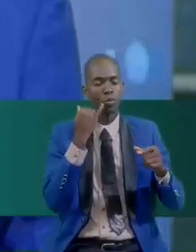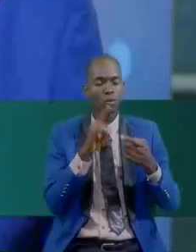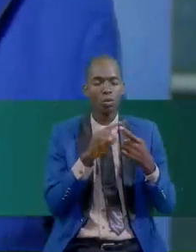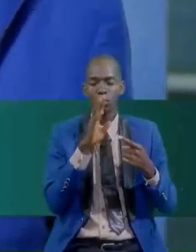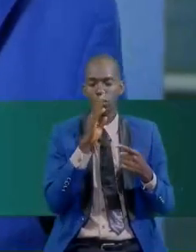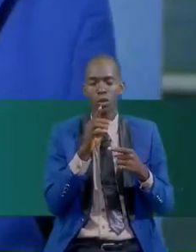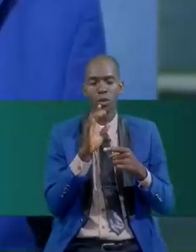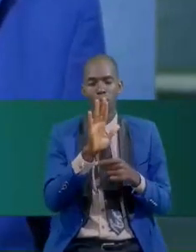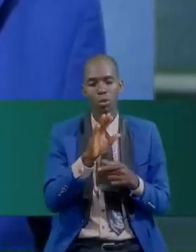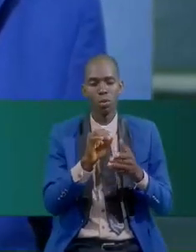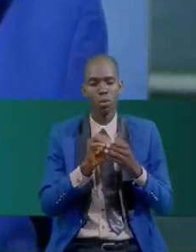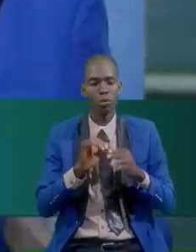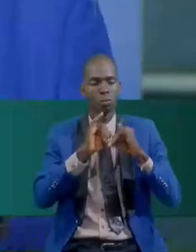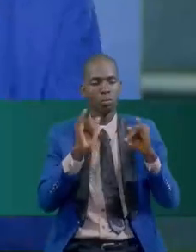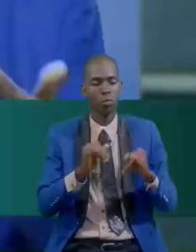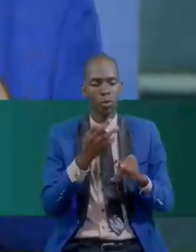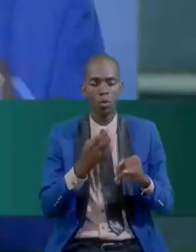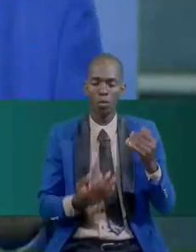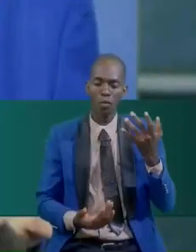Priez-le.